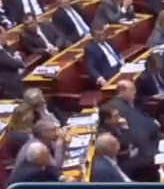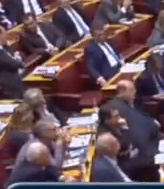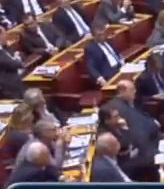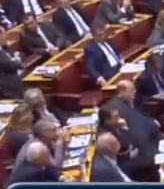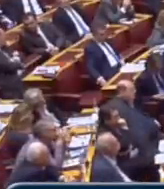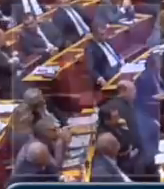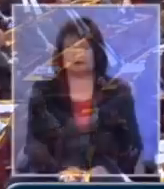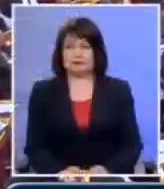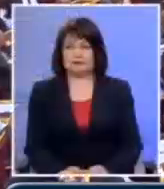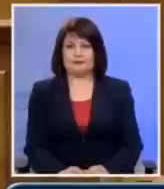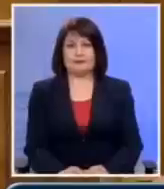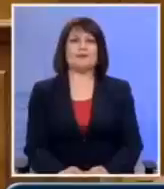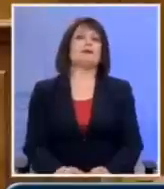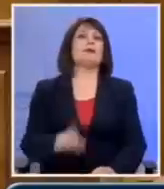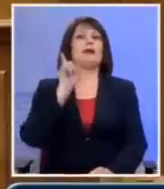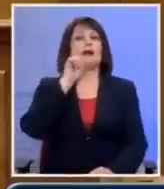Κυρίες και κύριοι βουλευτές,